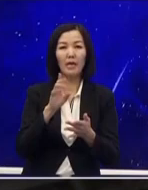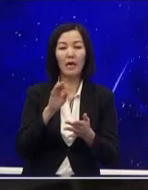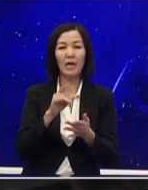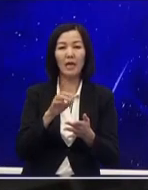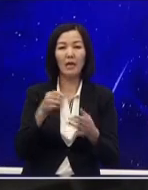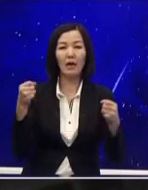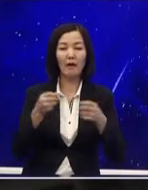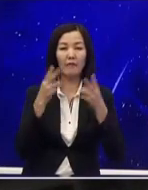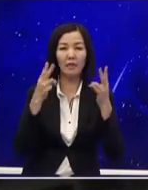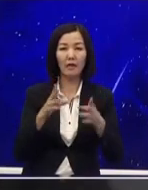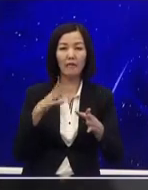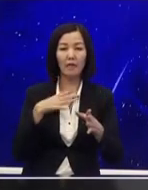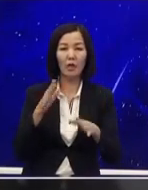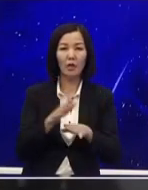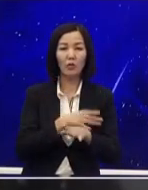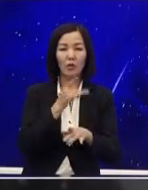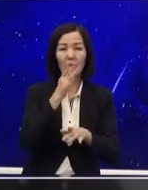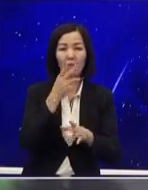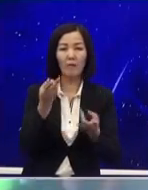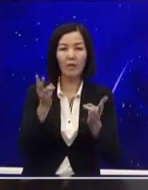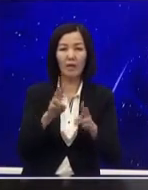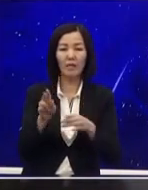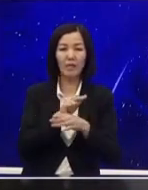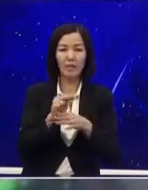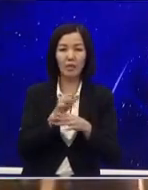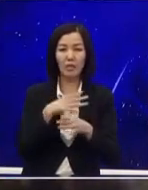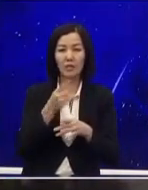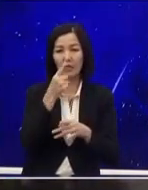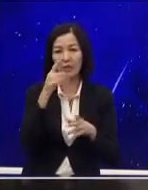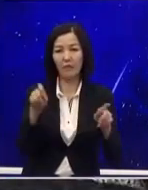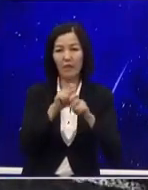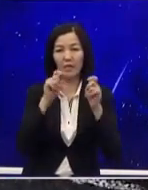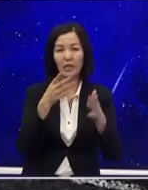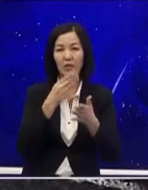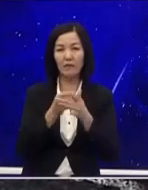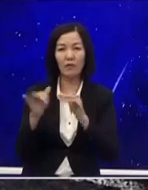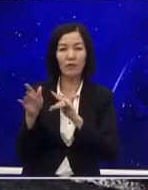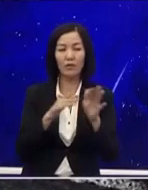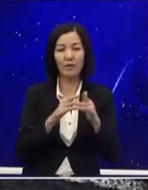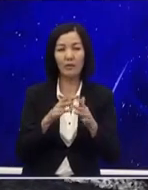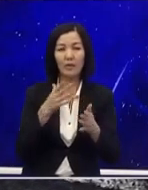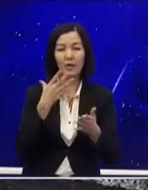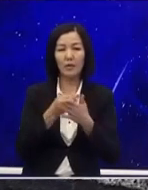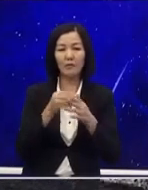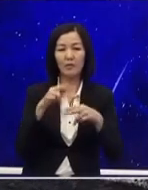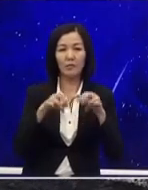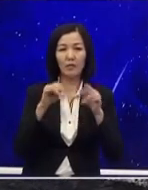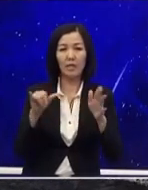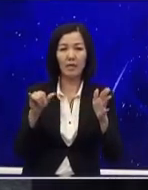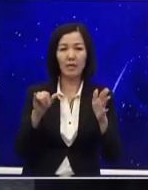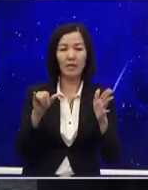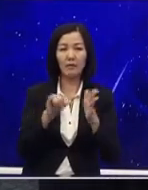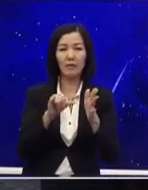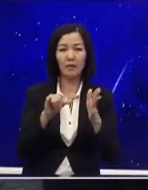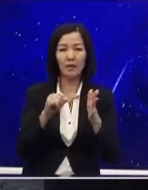перенесенной автоаварии он долгое время находился на лечении. Недавно открыл свое дело по своей специальности сварщик и получил